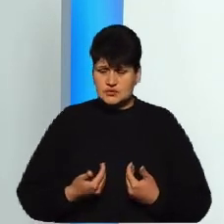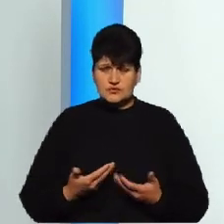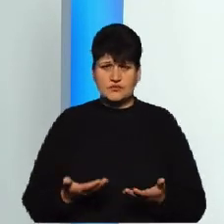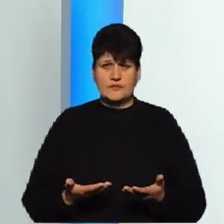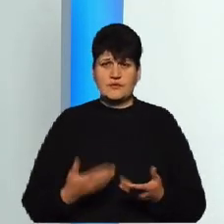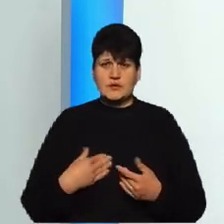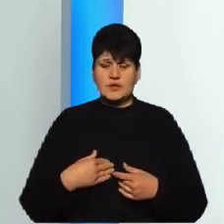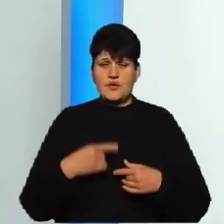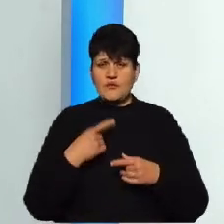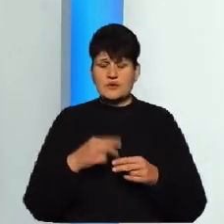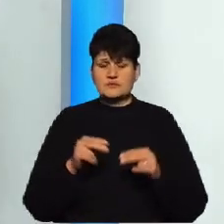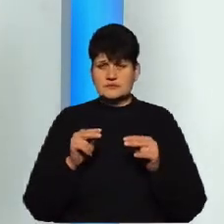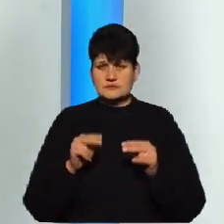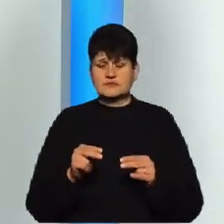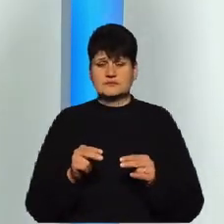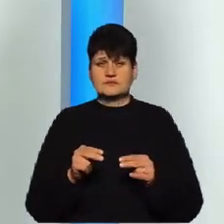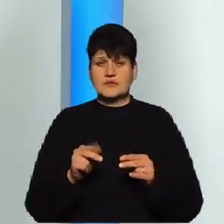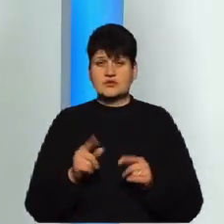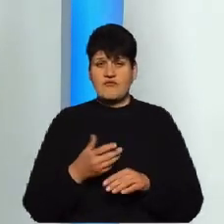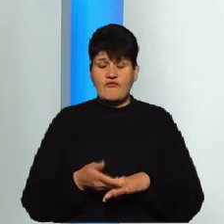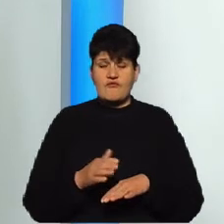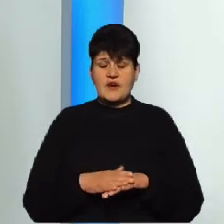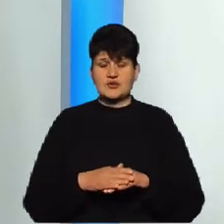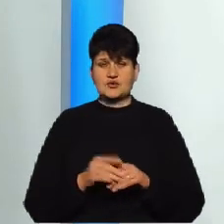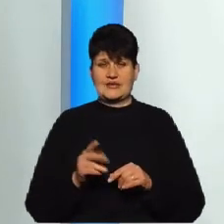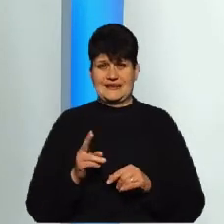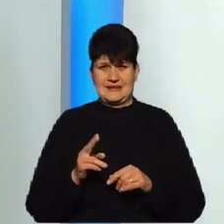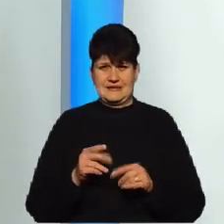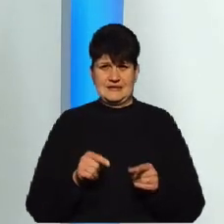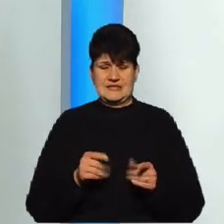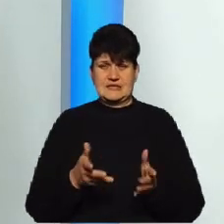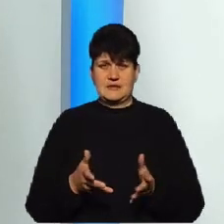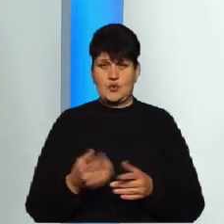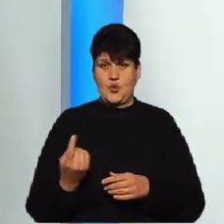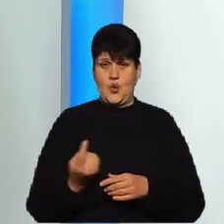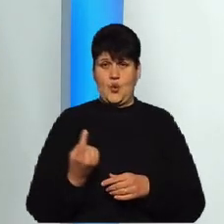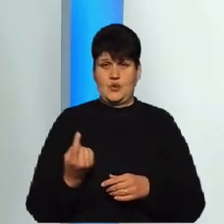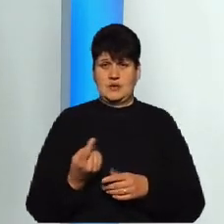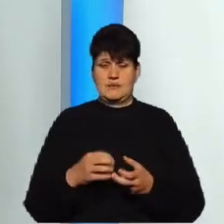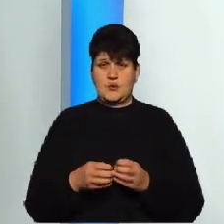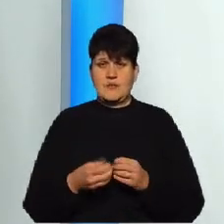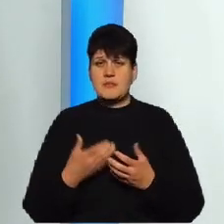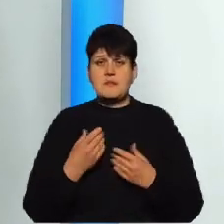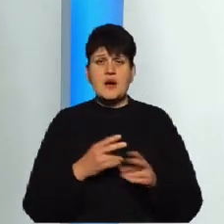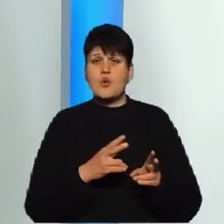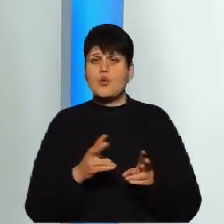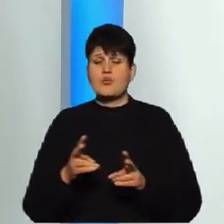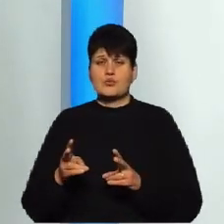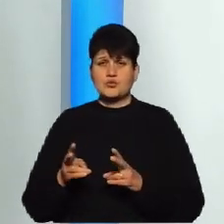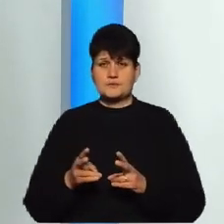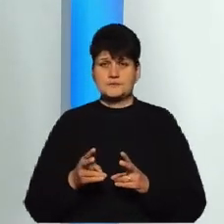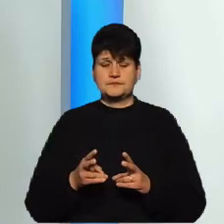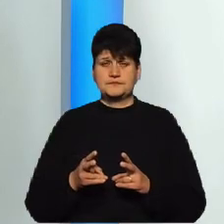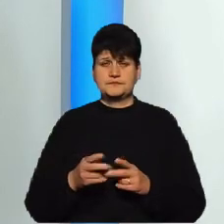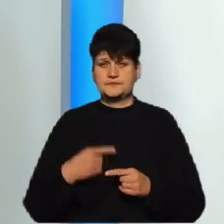признаються, що їм важко з цим. Бо ну, ти наодинці своєї проблеми, тобі навіть нема кому ну,